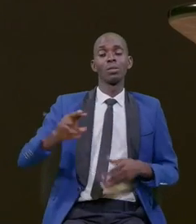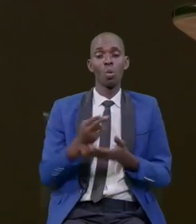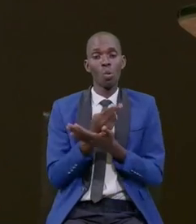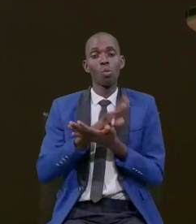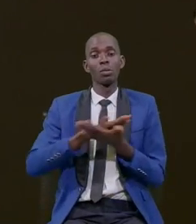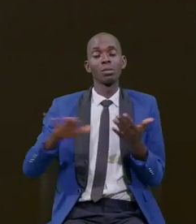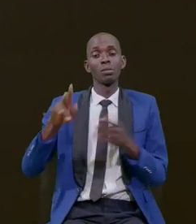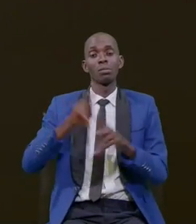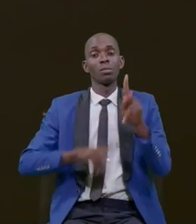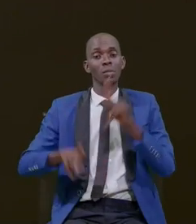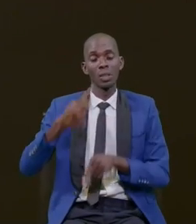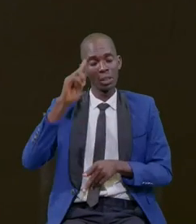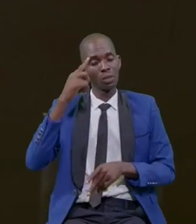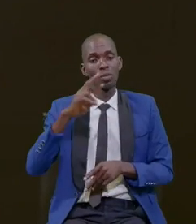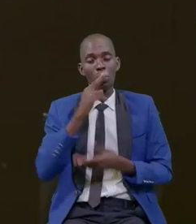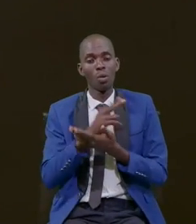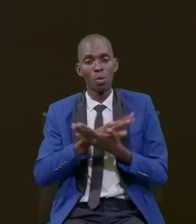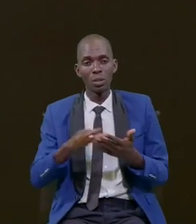sacrifices,